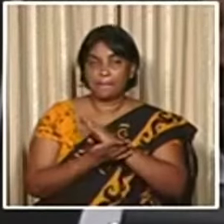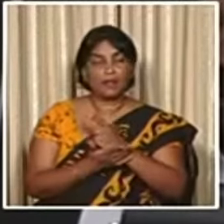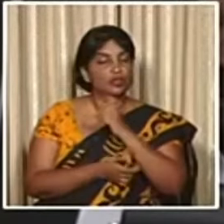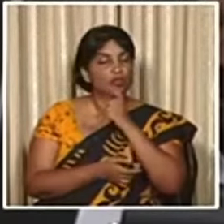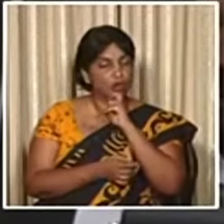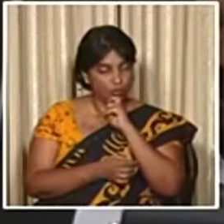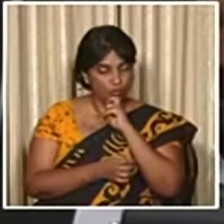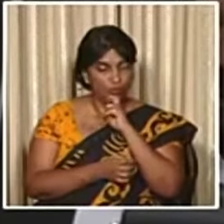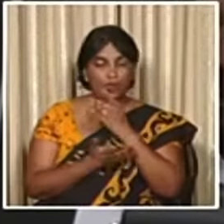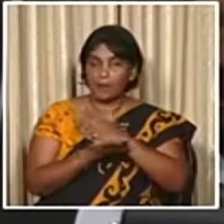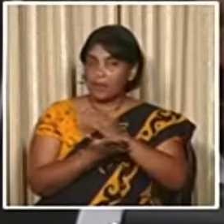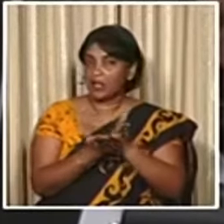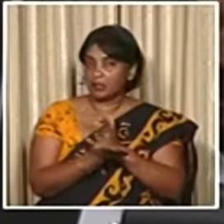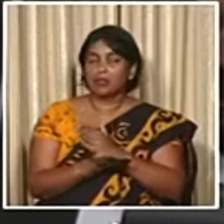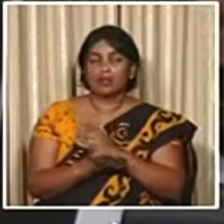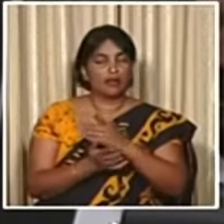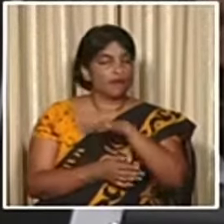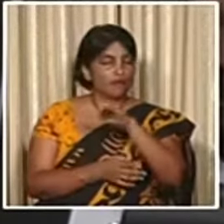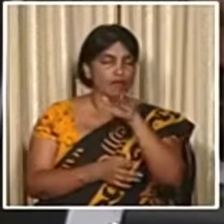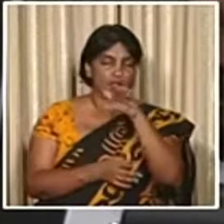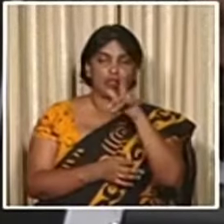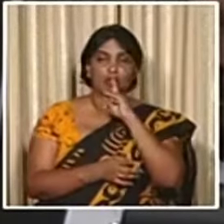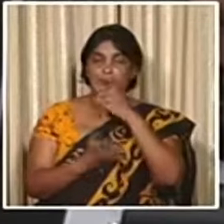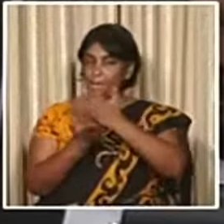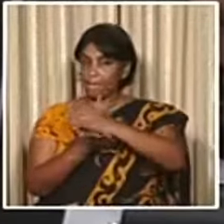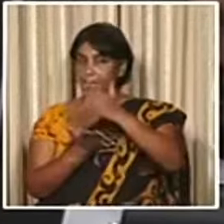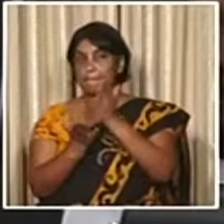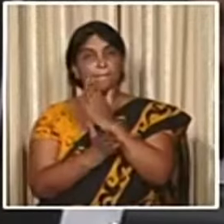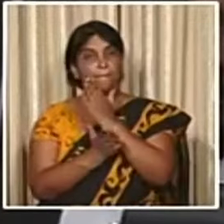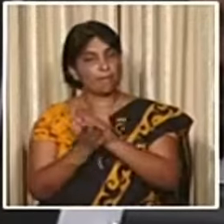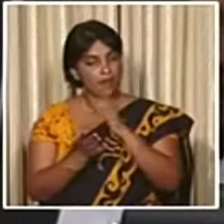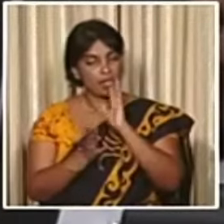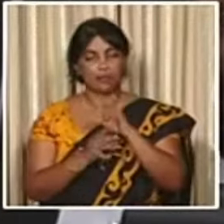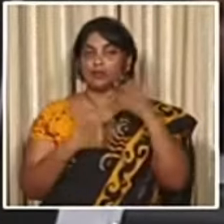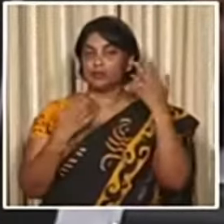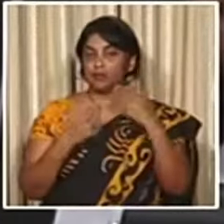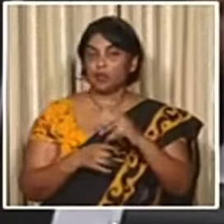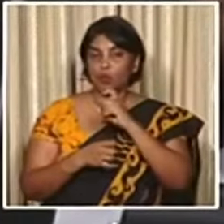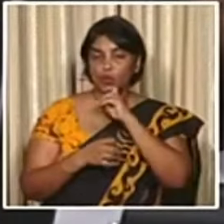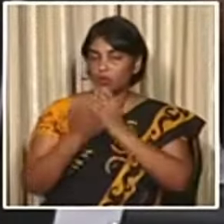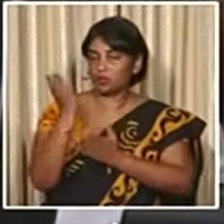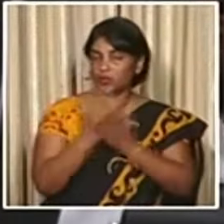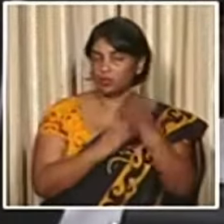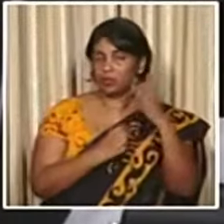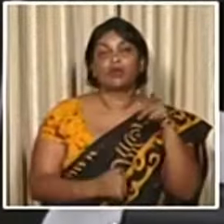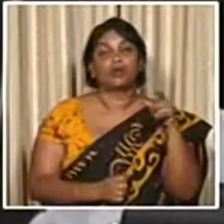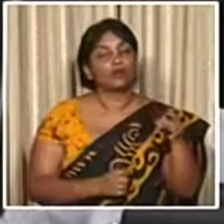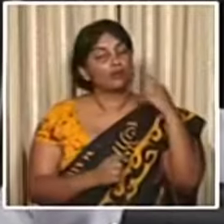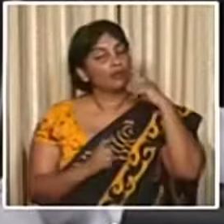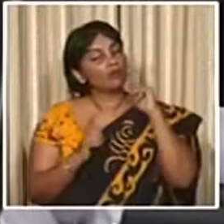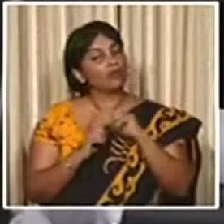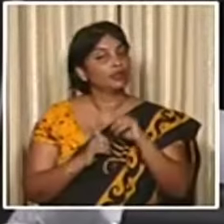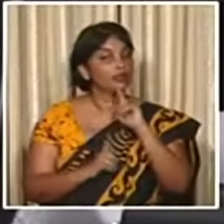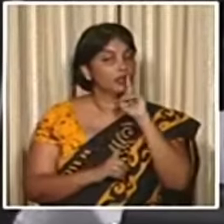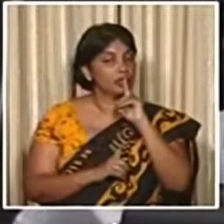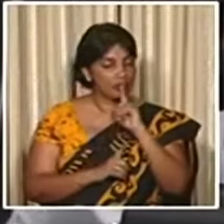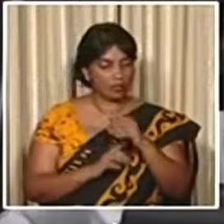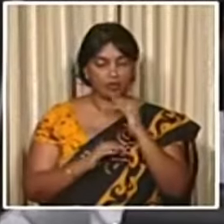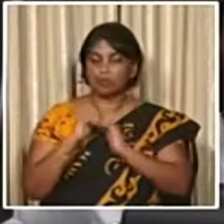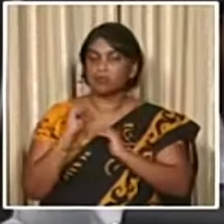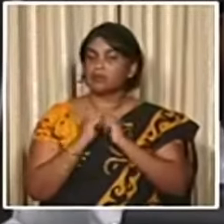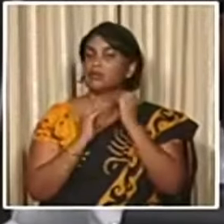නඩු නීතියේ යම් කිසි ඉඩමක් බෙදීමට නියමිත වුණාට පස්සේ නඩුවක් පවරලා ඒ පිළිබඳව දැනුම් දෙන